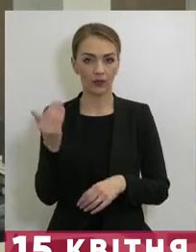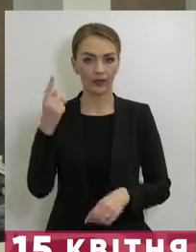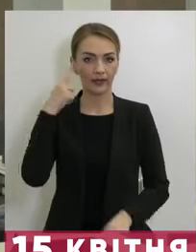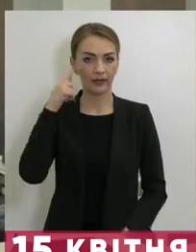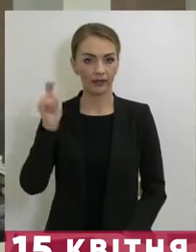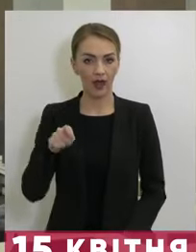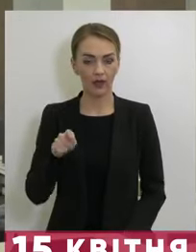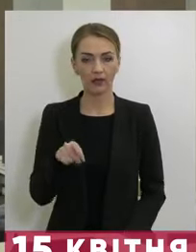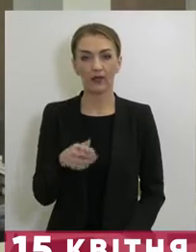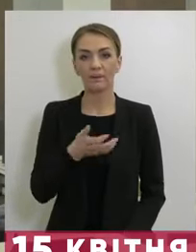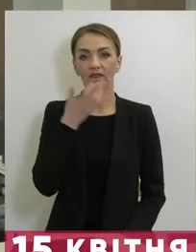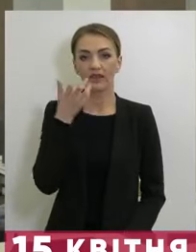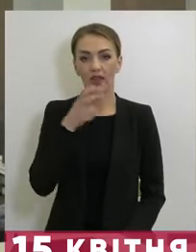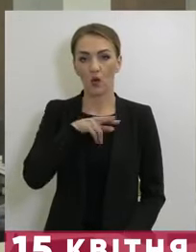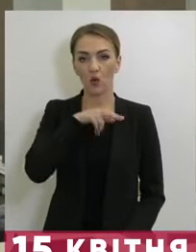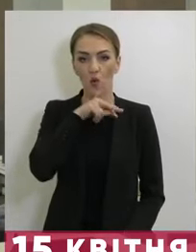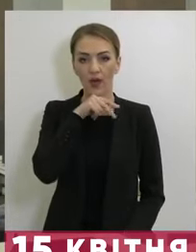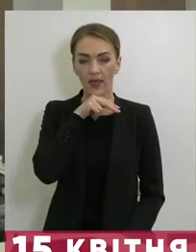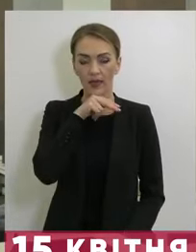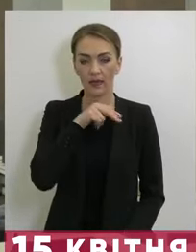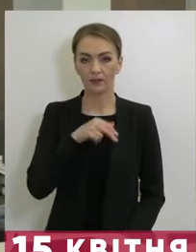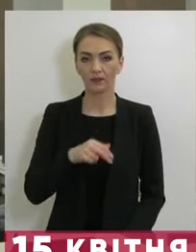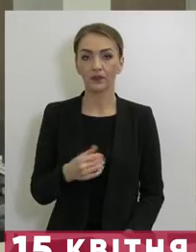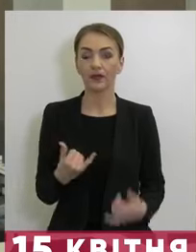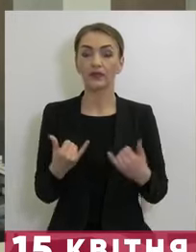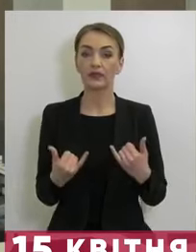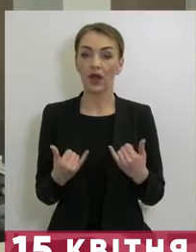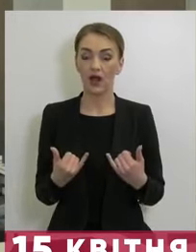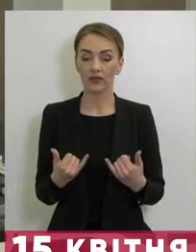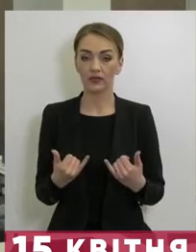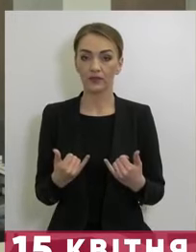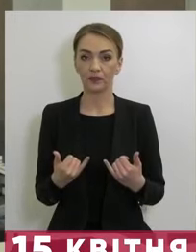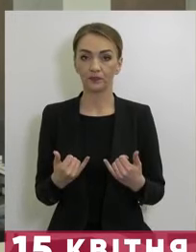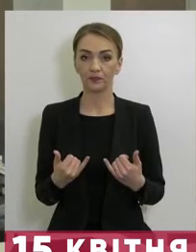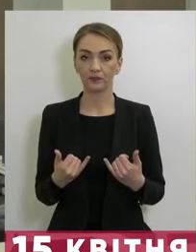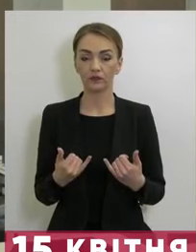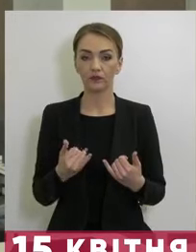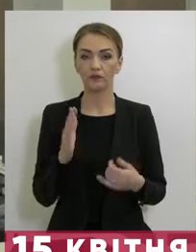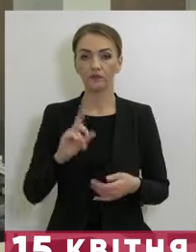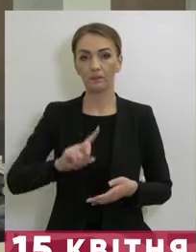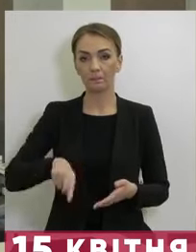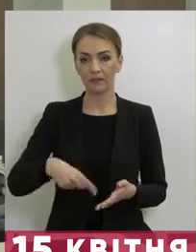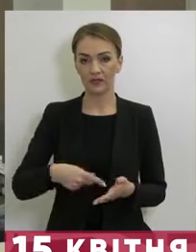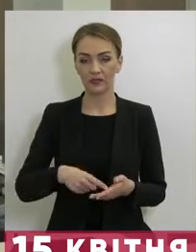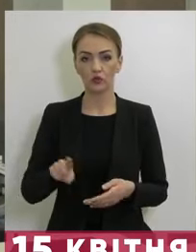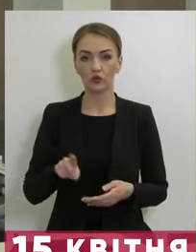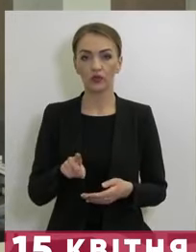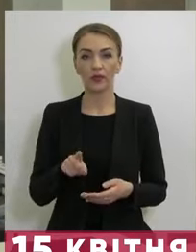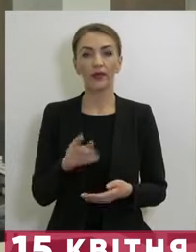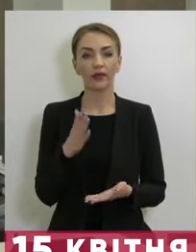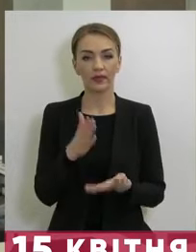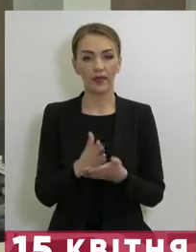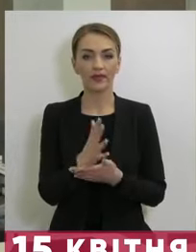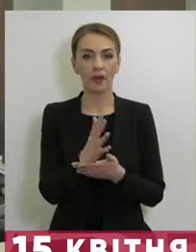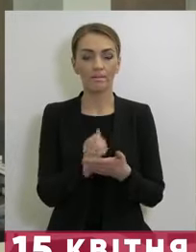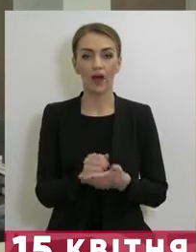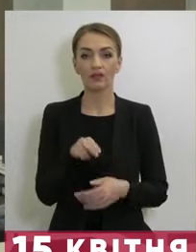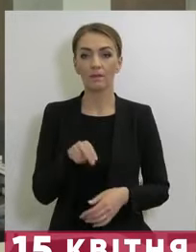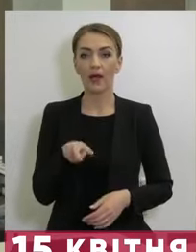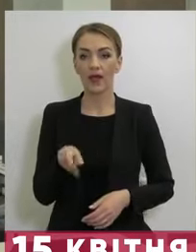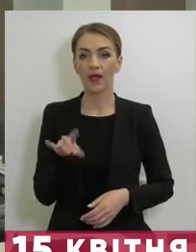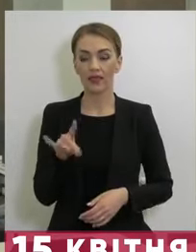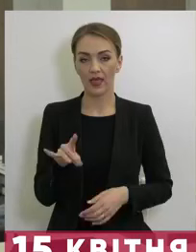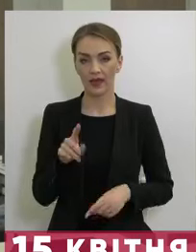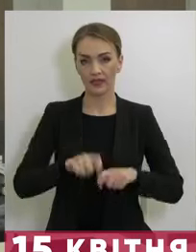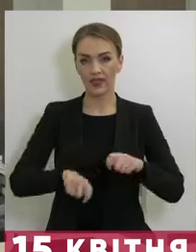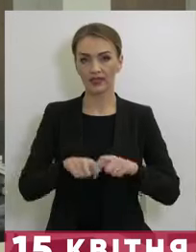Китай та Південна Корея. Зараз в місті ще є запас ПЛР-тестів,